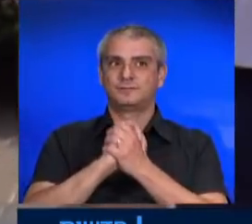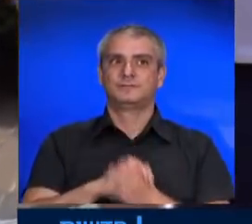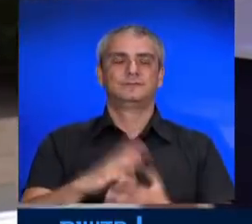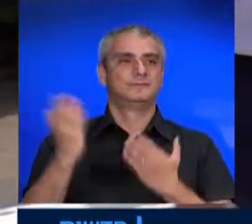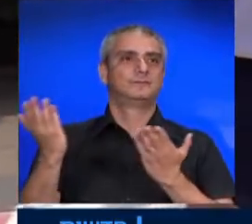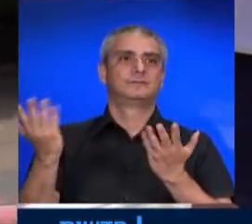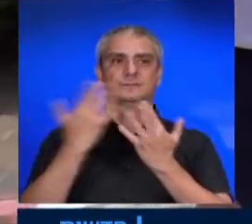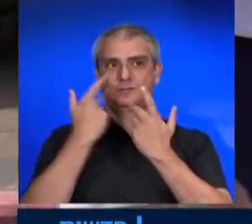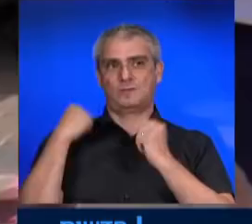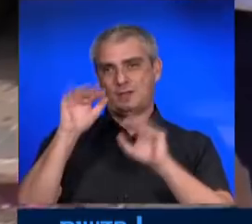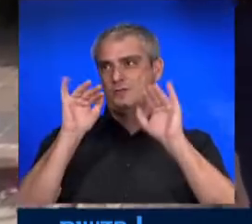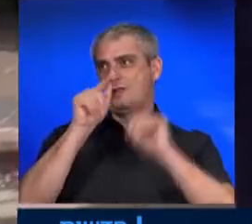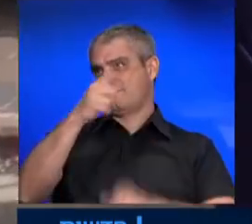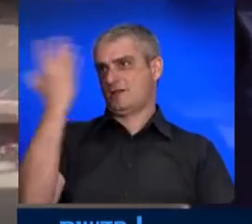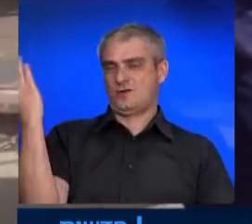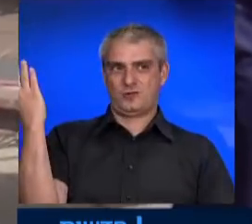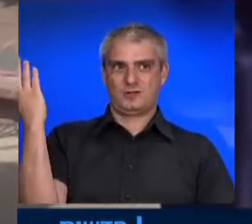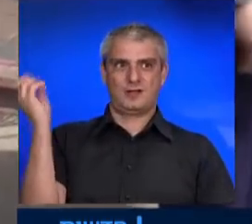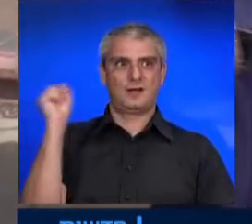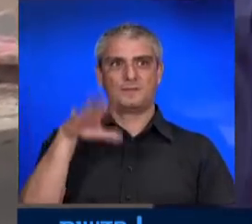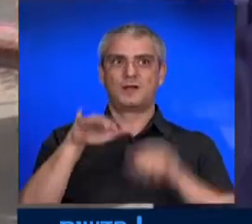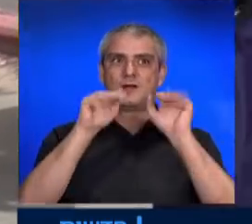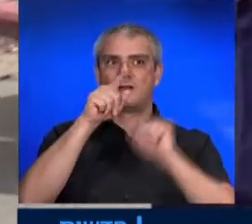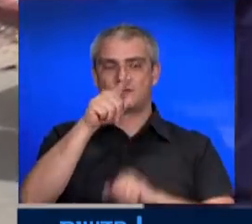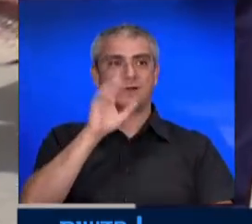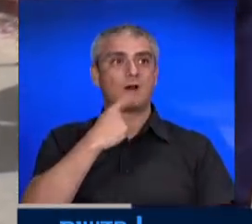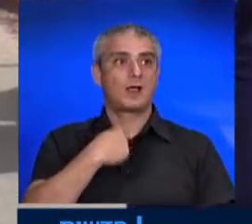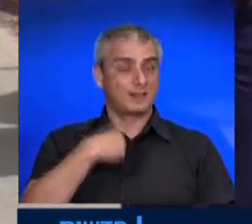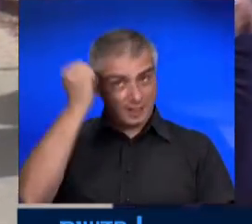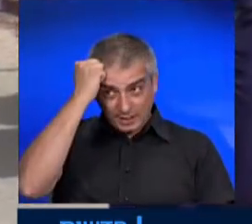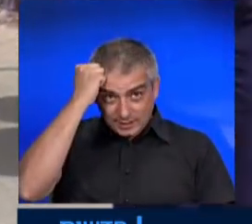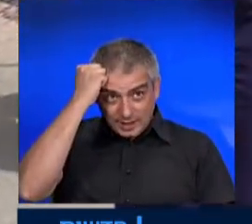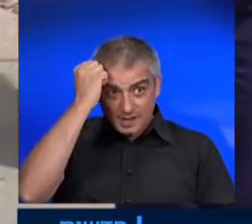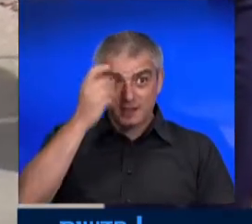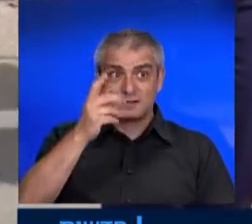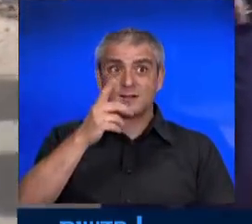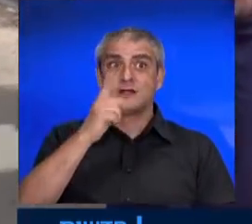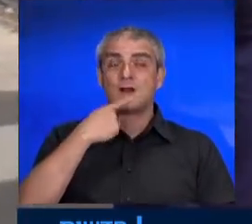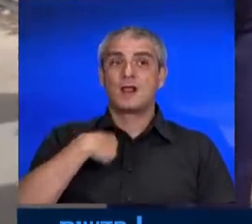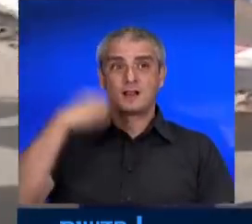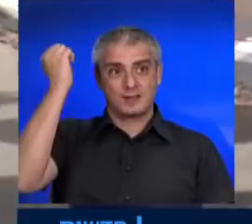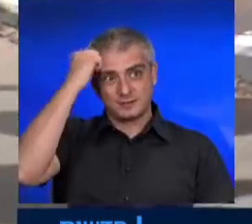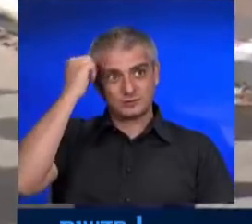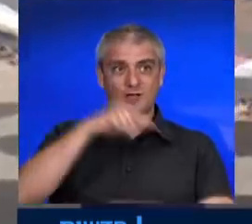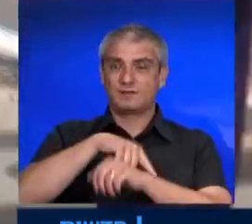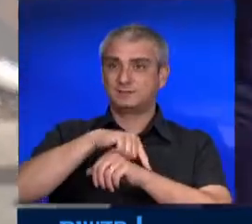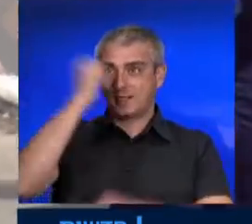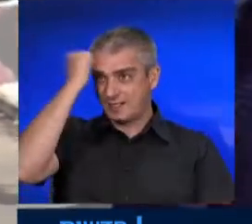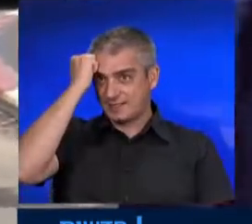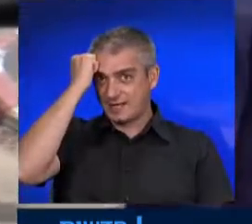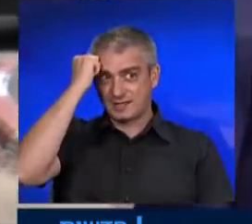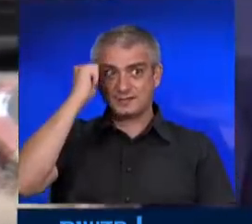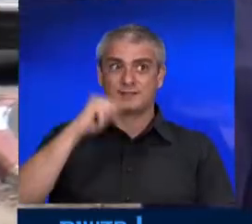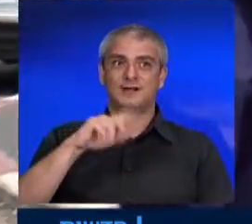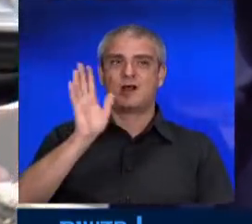באנו לברך אותך. באנו לברך אותך. אתם יכולים להגיד לי להתחרט. אתם יכולים להגיד לי שהגיע הזמן להתחרט, או...